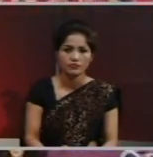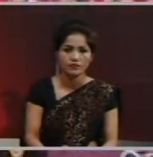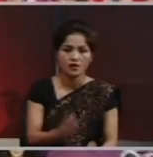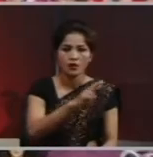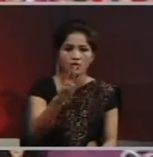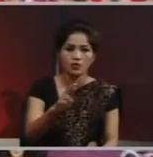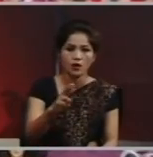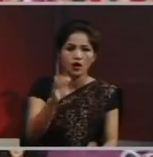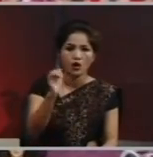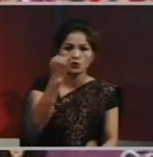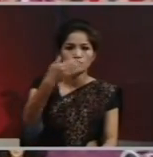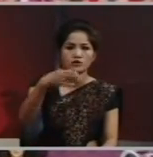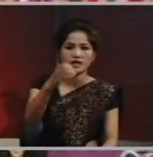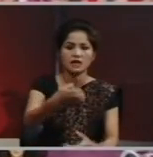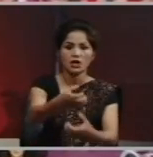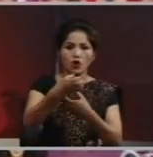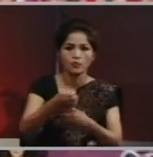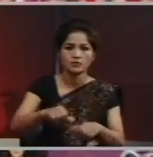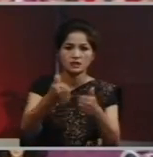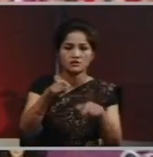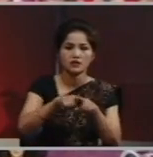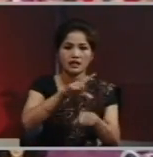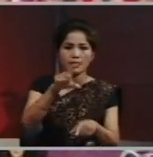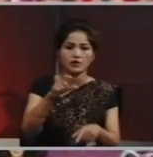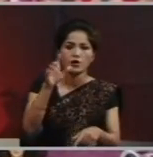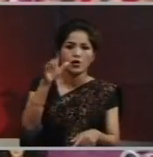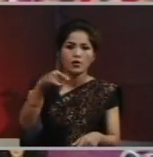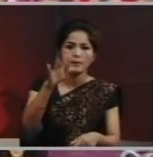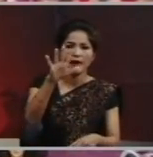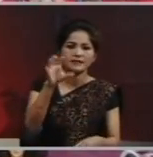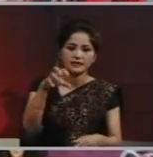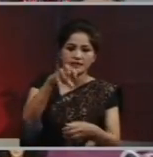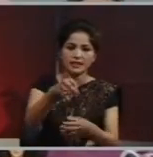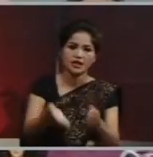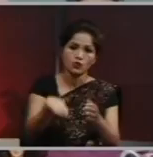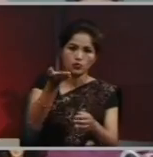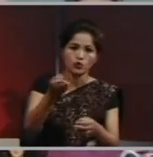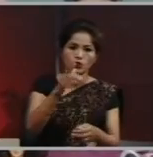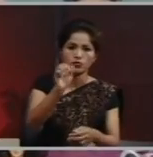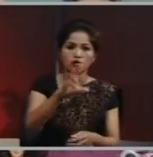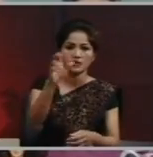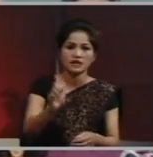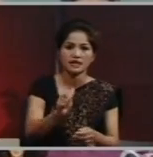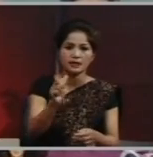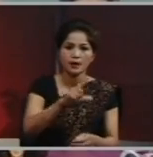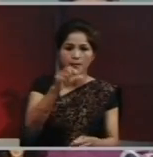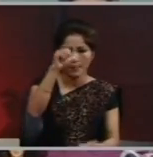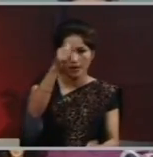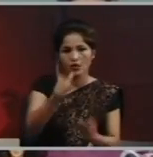र सोलिडारिटी कपको उपाधि जितेसँगै नेपाल फिफा वरियतामा 5 स्थानमाथि उक्लियो। दक्षिण एसियामा भारत अगाडि।